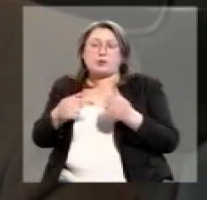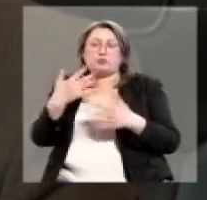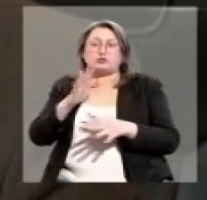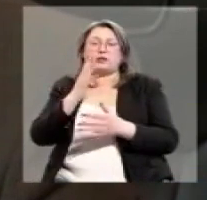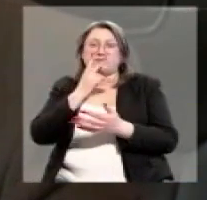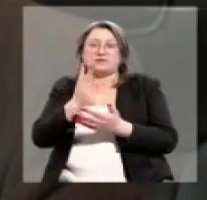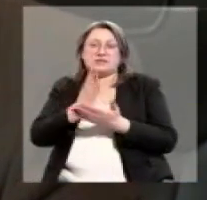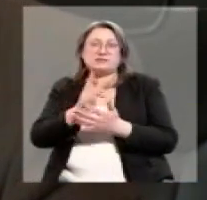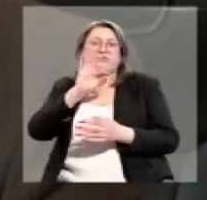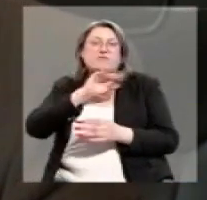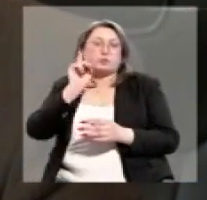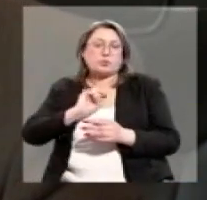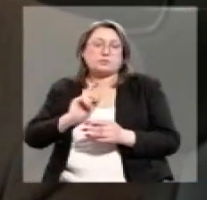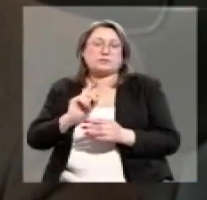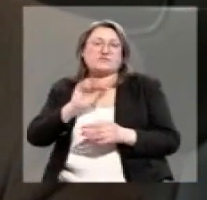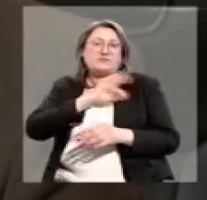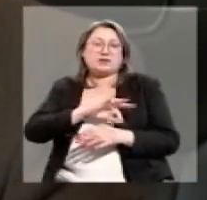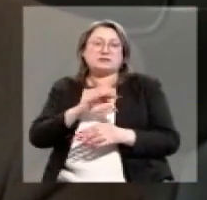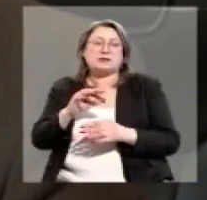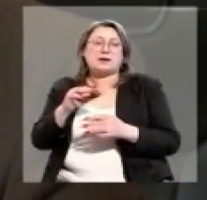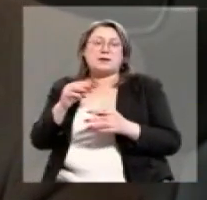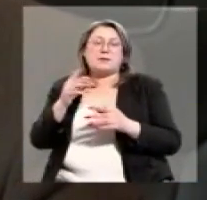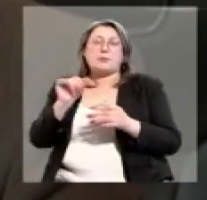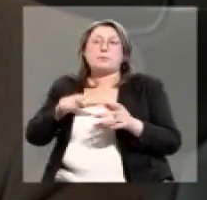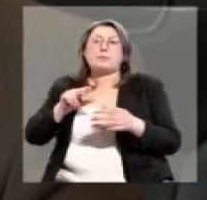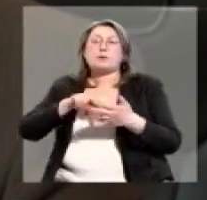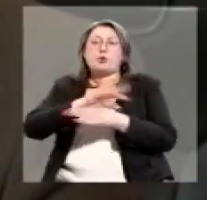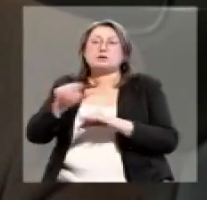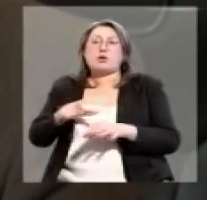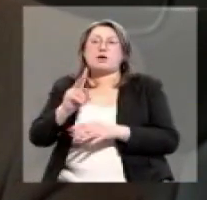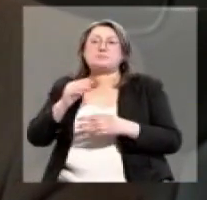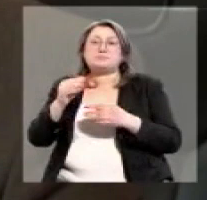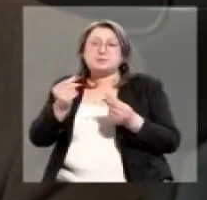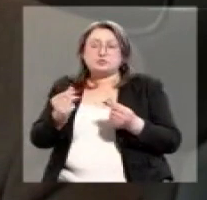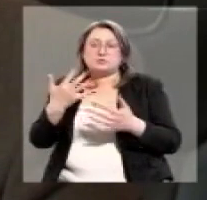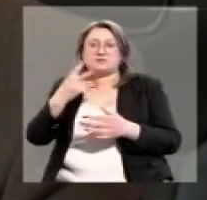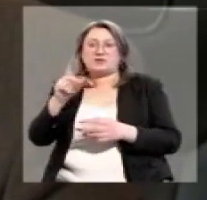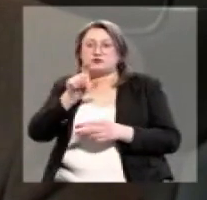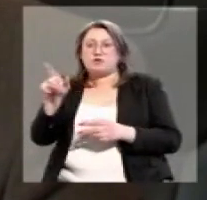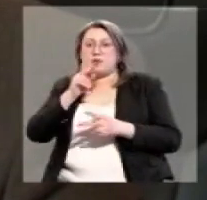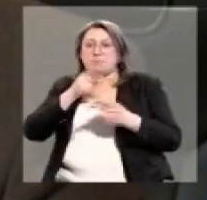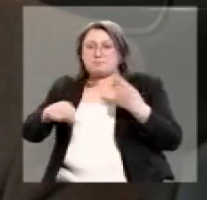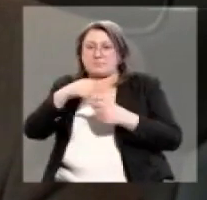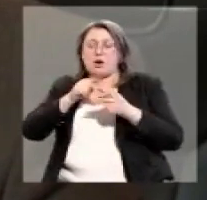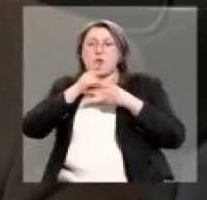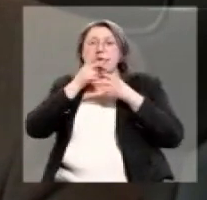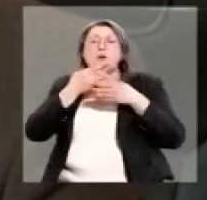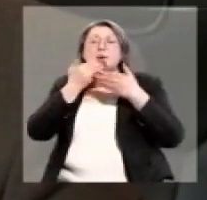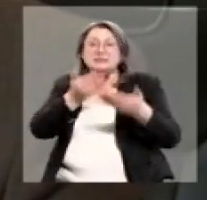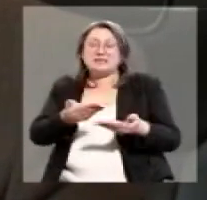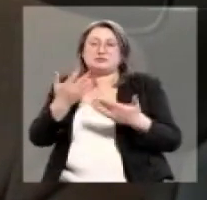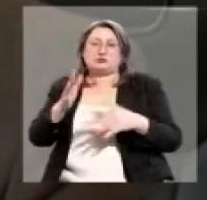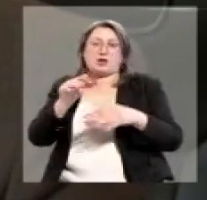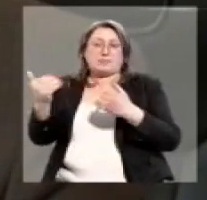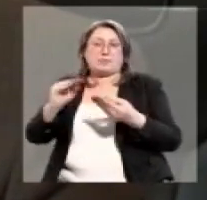показал свою эффективность. Например, в рамках проекта «Дорога к бизнесу» обращения 52 предпринимателей уже решены